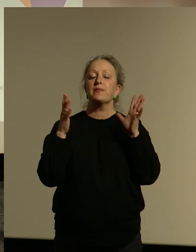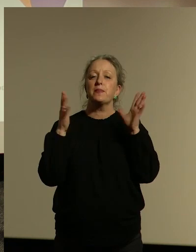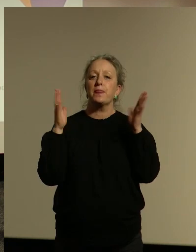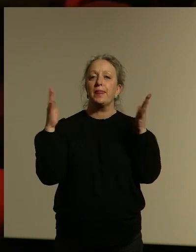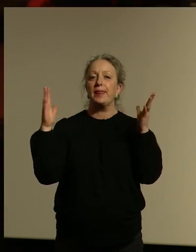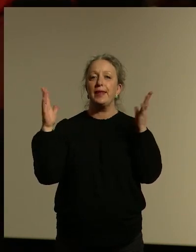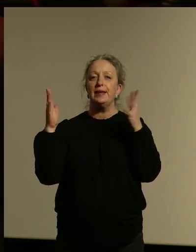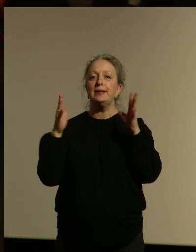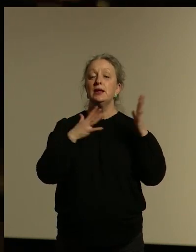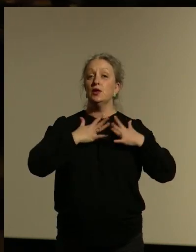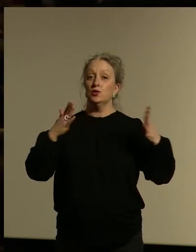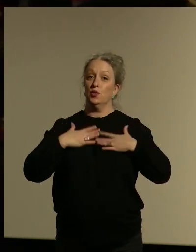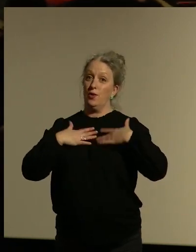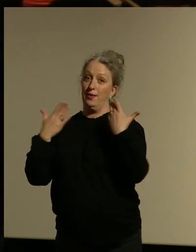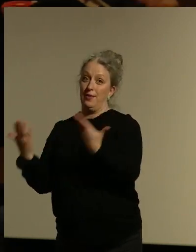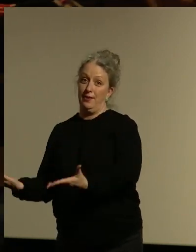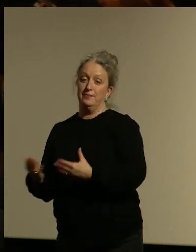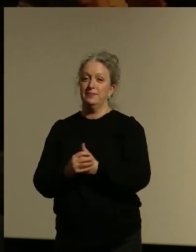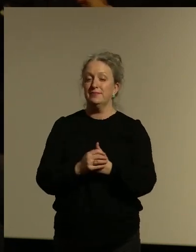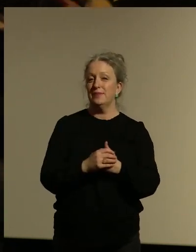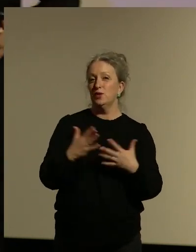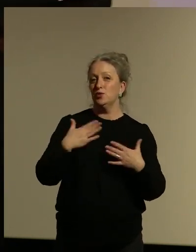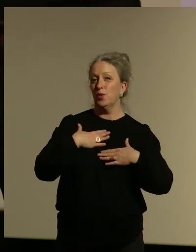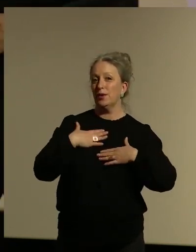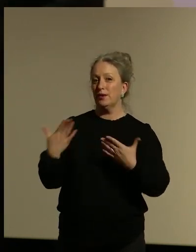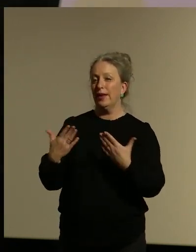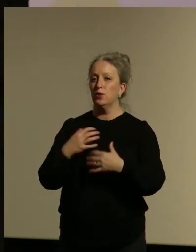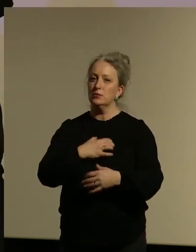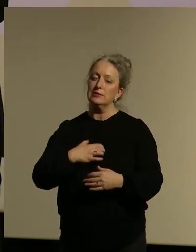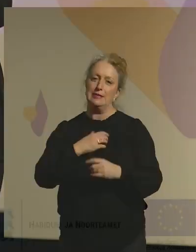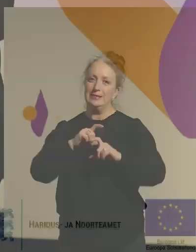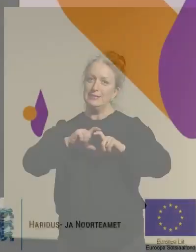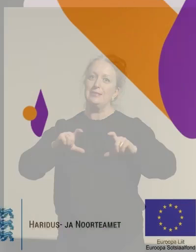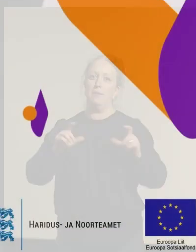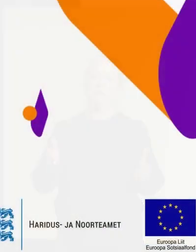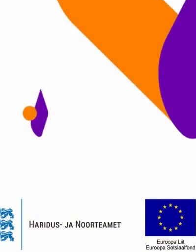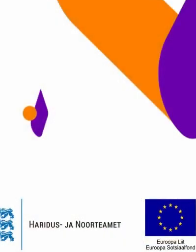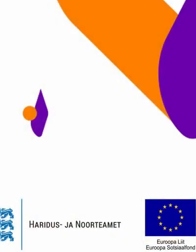Suur aitäh sulle, Eeva! Suur tänu selle tähtsa teema puudutamisest.